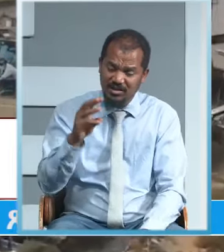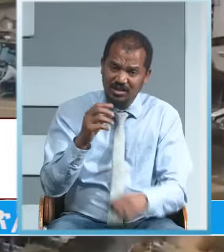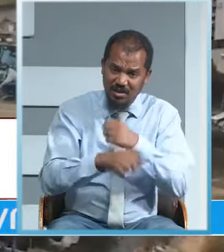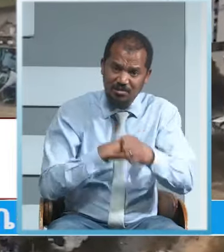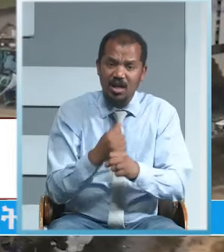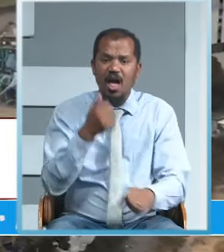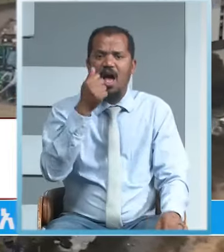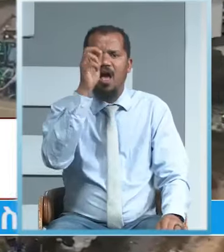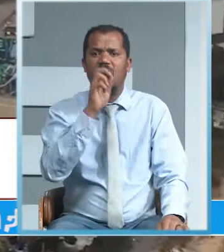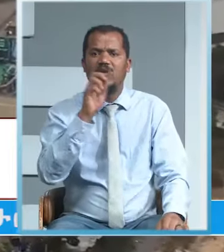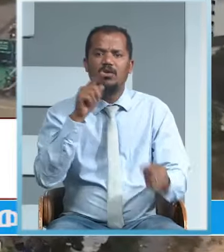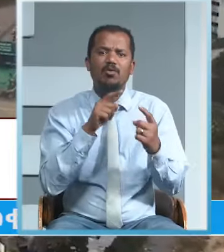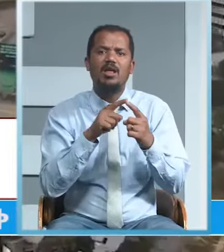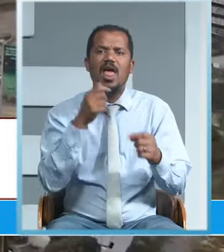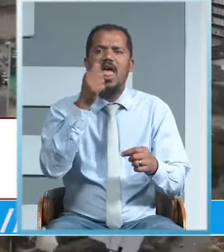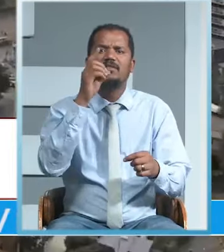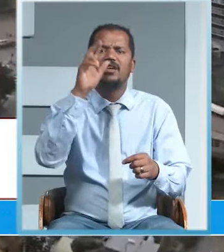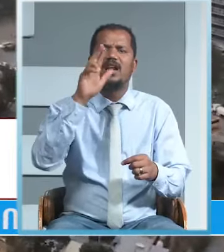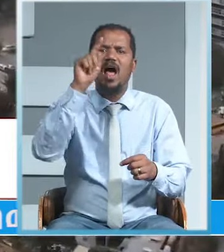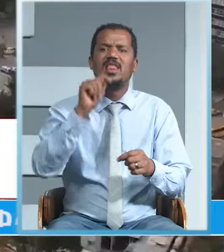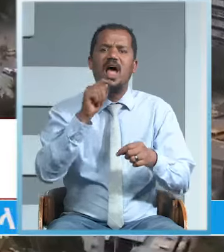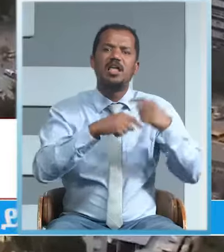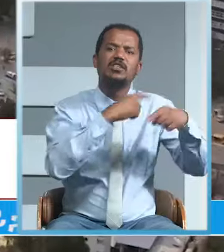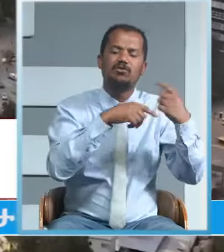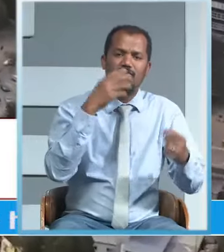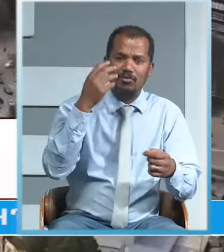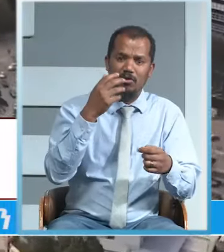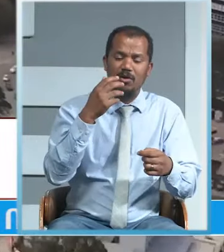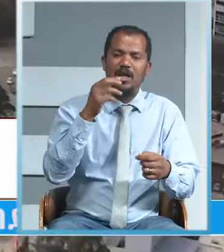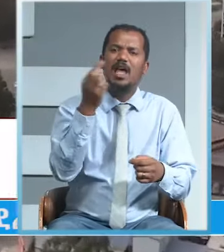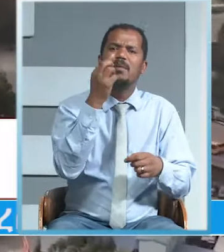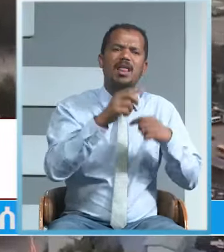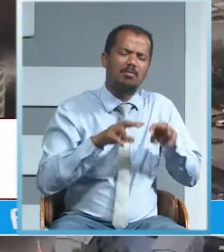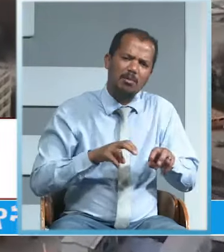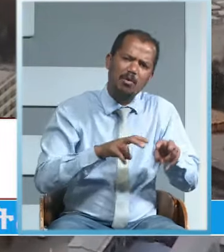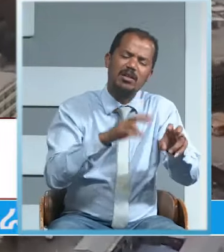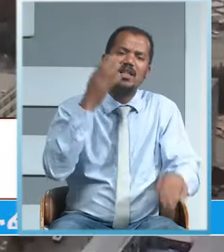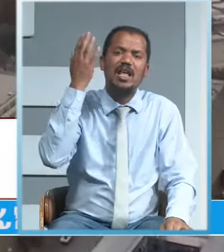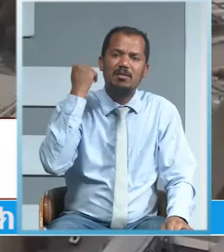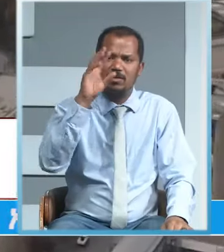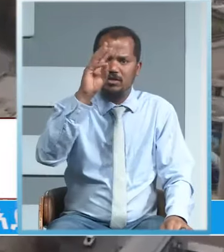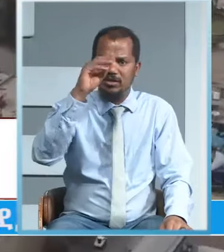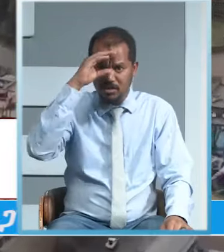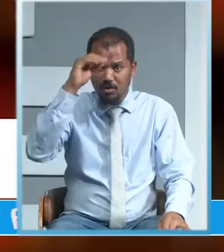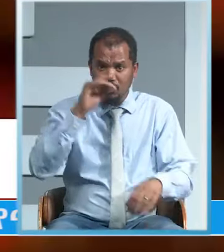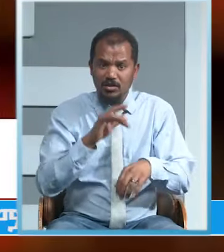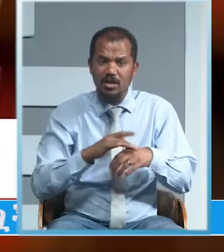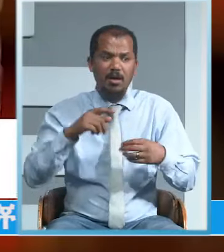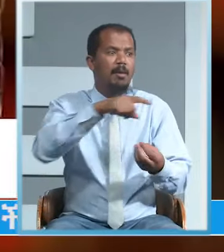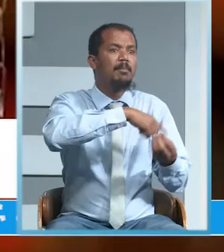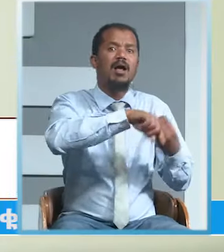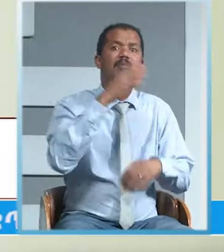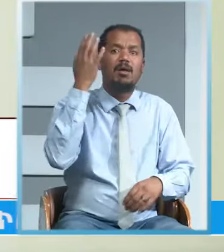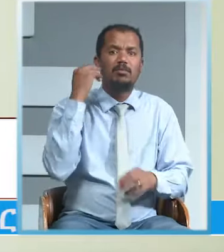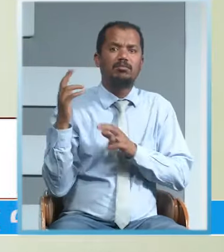6 ቀን 2016 ዓ.ም ከአጣዬ ተነስተው ወደ ኤፍራታና ግድም ወረዳ በእርግቢ ወደሚባል ቀበሌ በመጓዝ ላይ የነበሩ 6 ሰዎች ላይ በአካባቢው